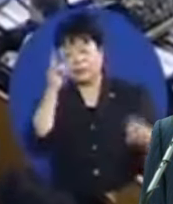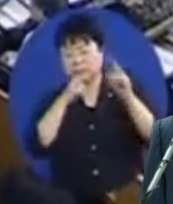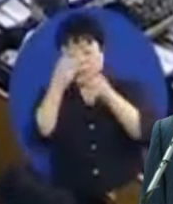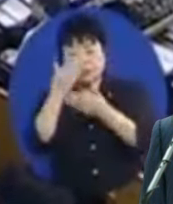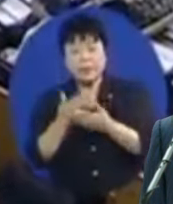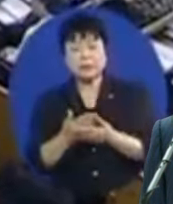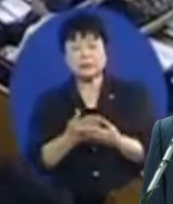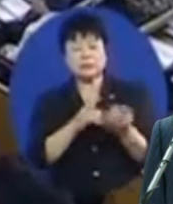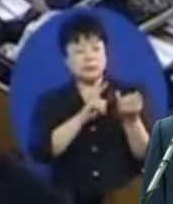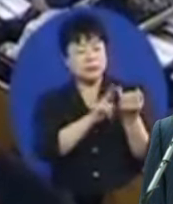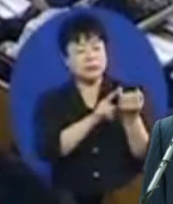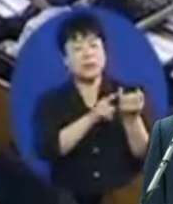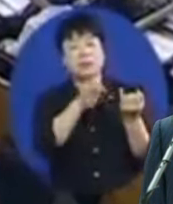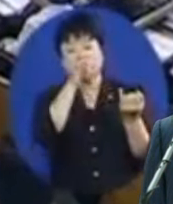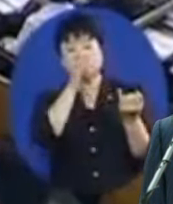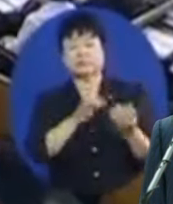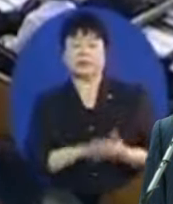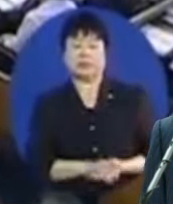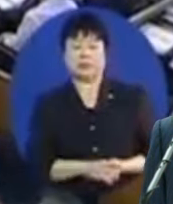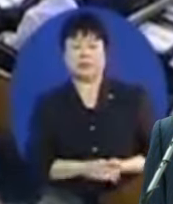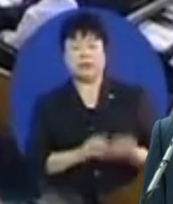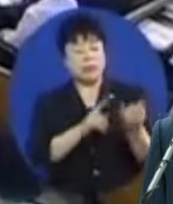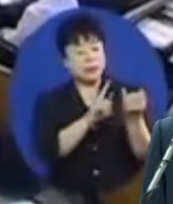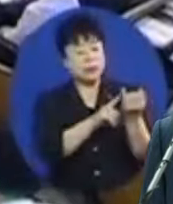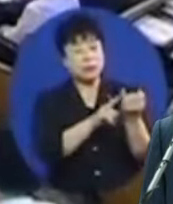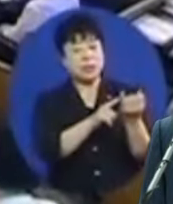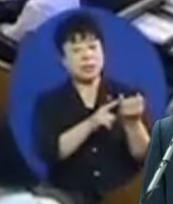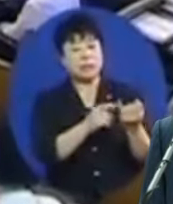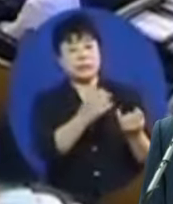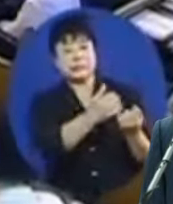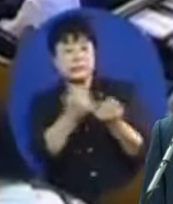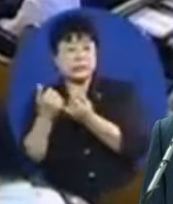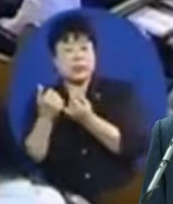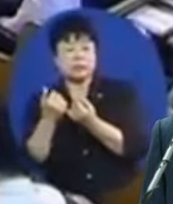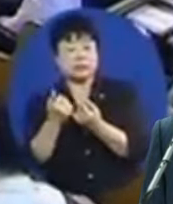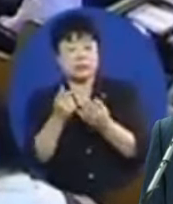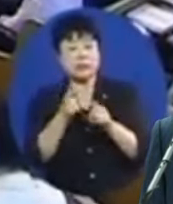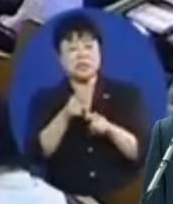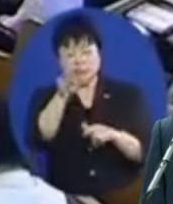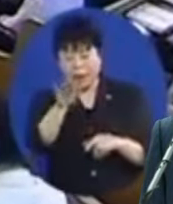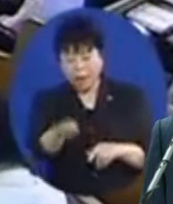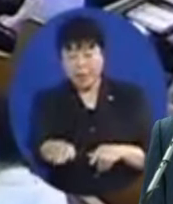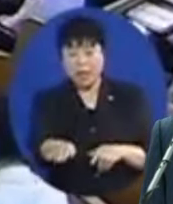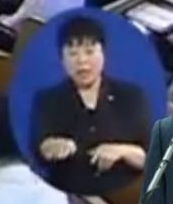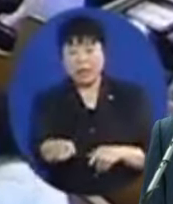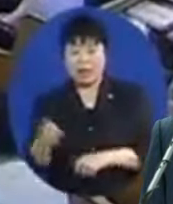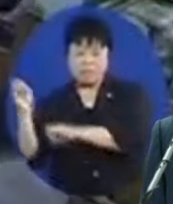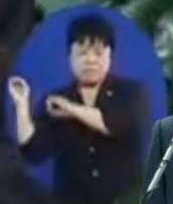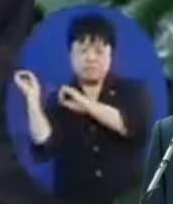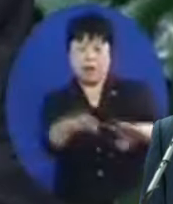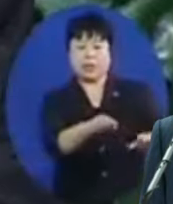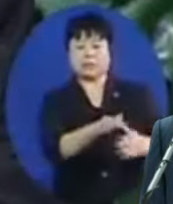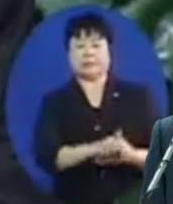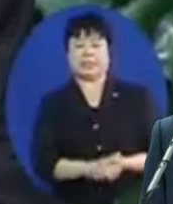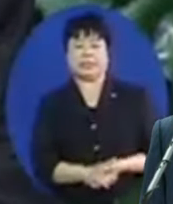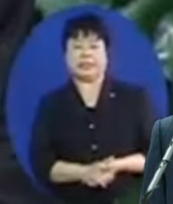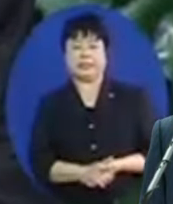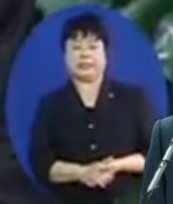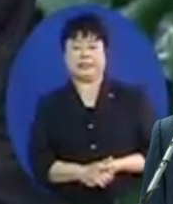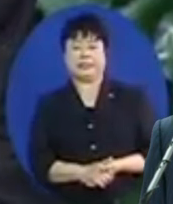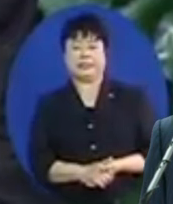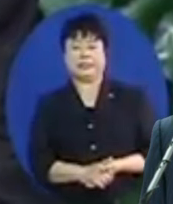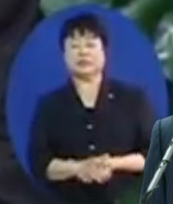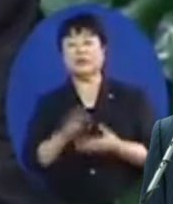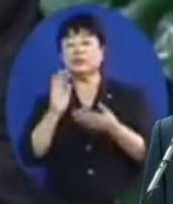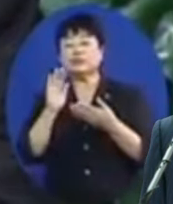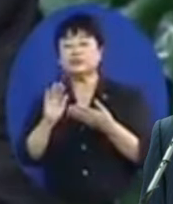상처를 벌써 입고 있었습니다. 그 여자를 끌고 와서 예수님의 발 앞에 내동댕이 쳤습니다.